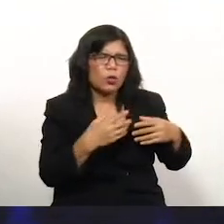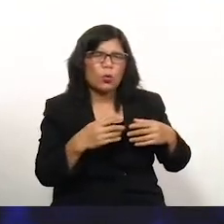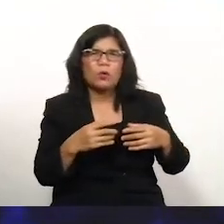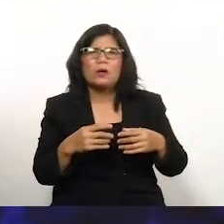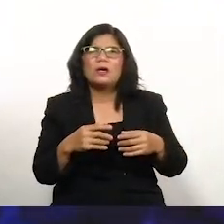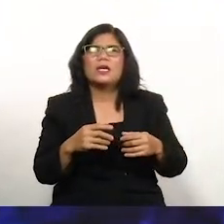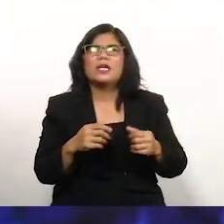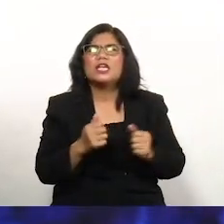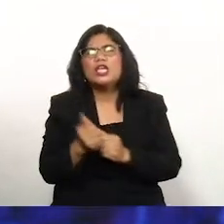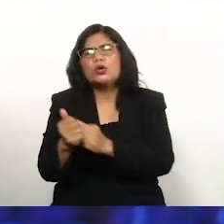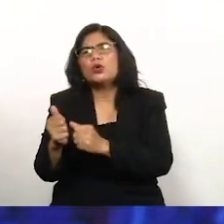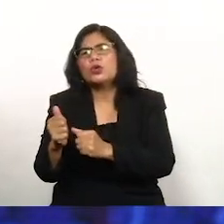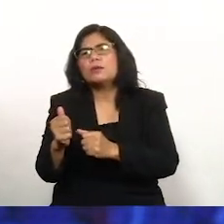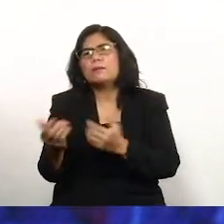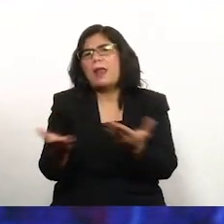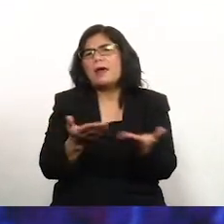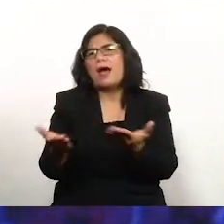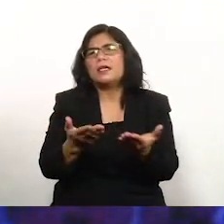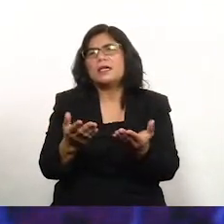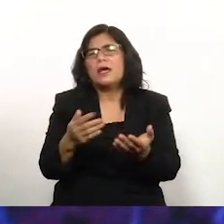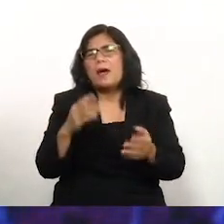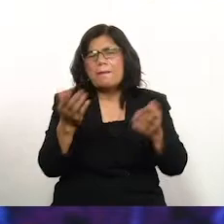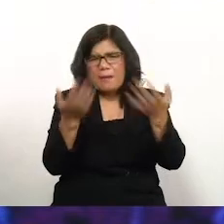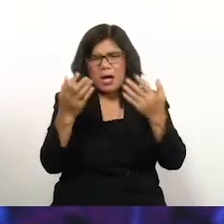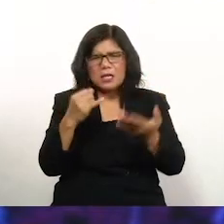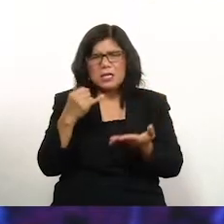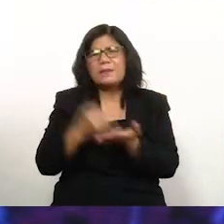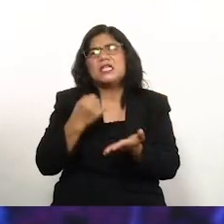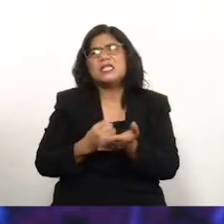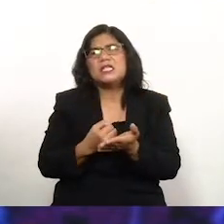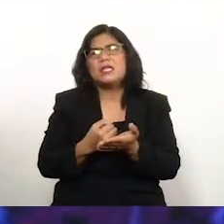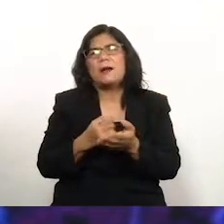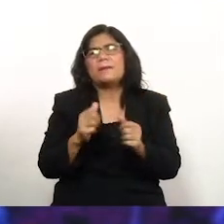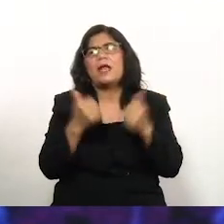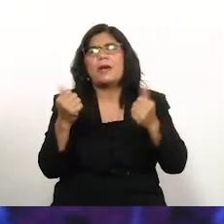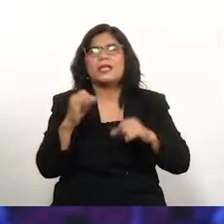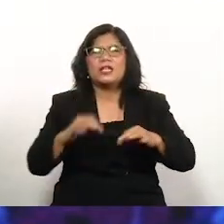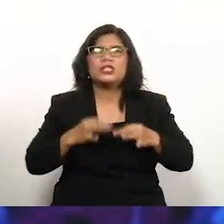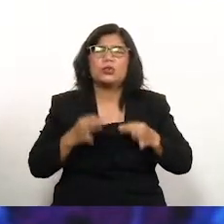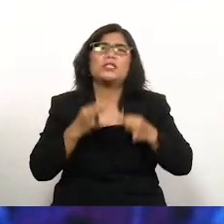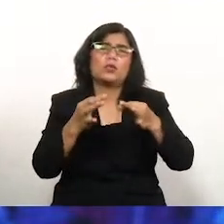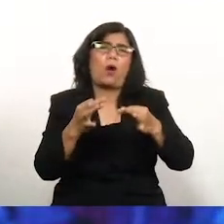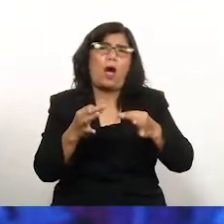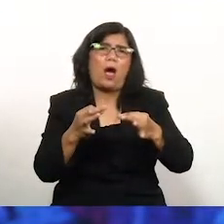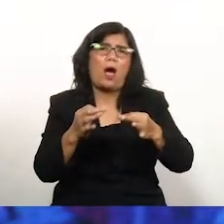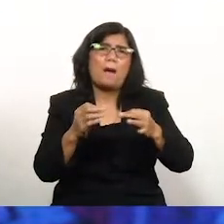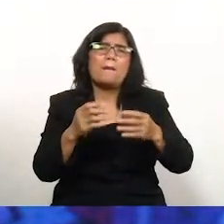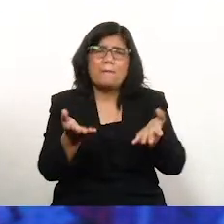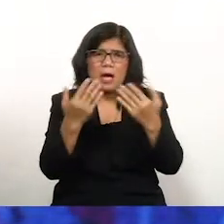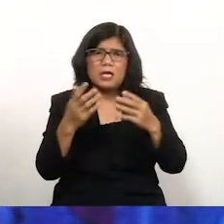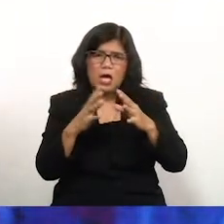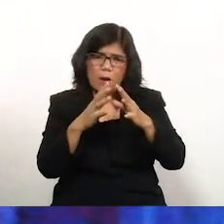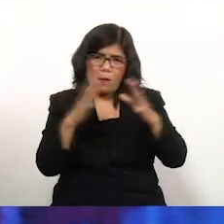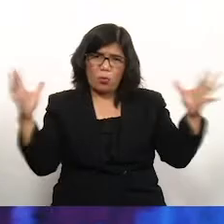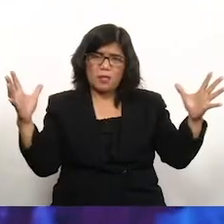melayani Hai Mari menginjil mari menyelamatkan jiwa-jiwa Hai Mari luaskan